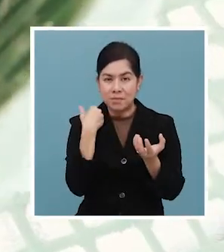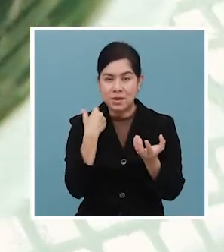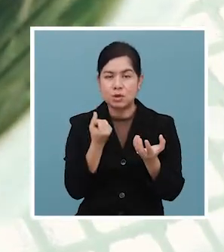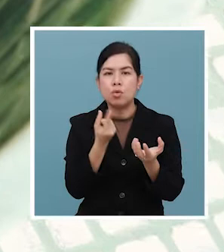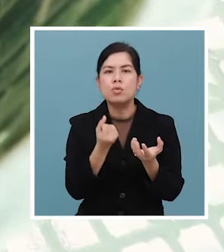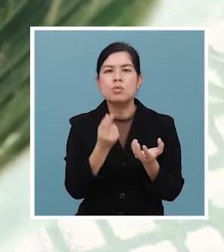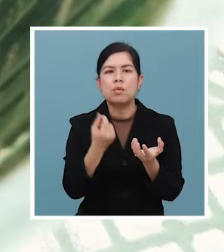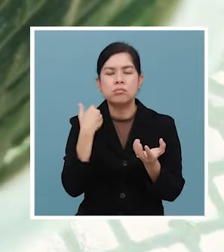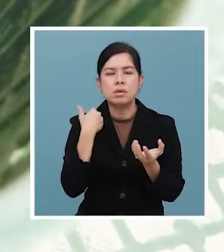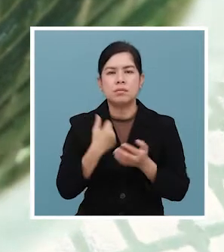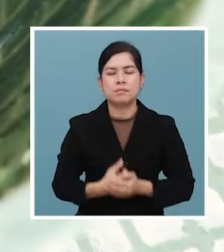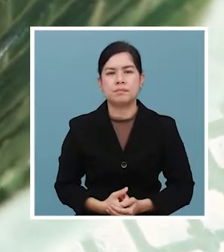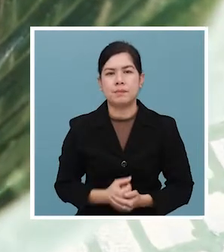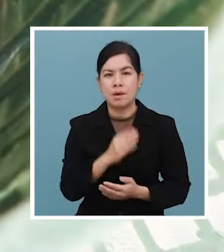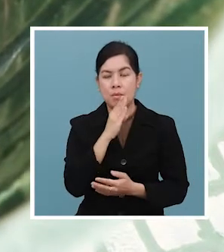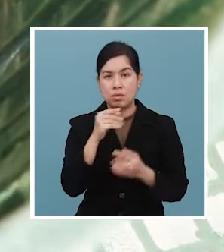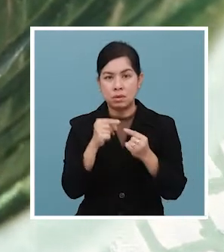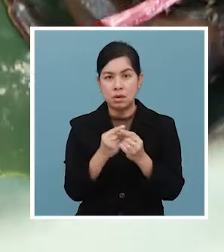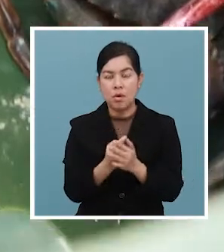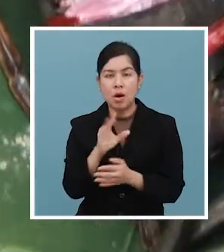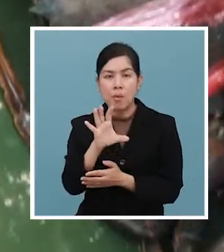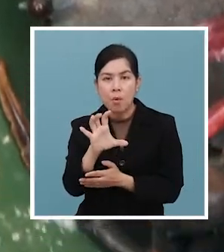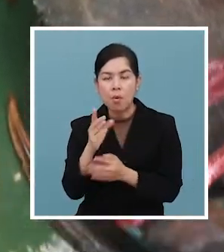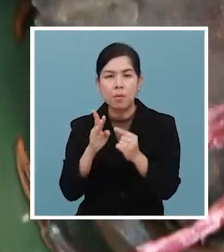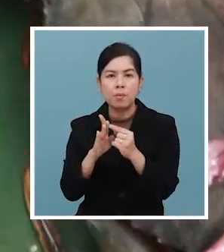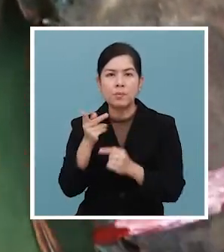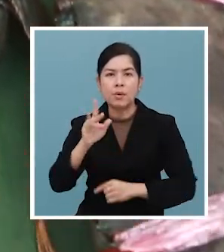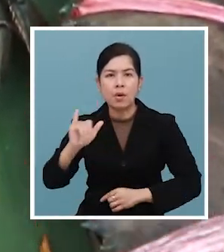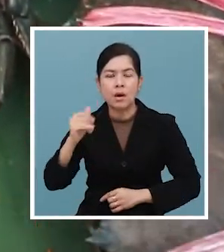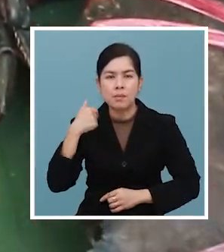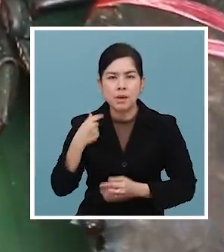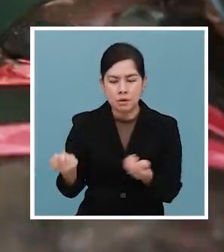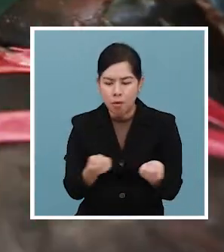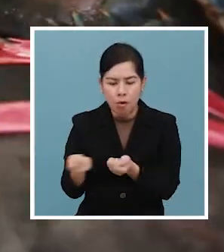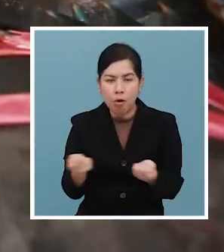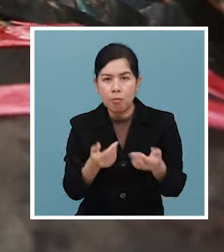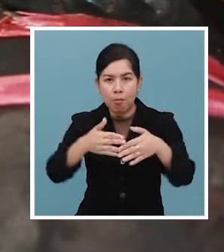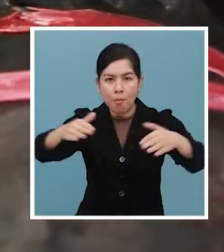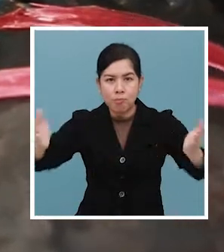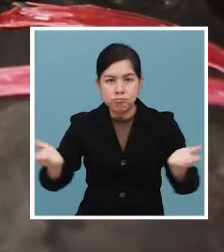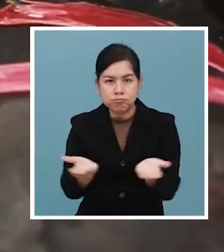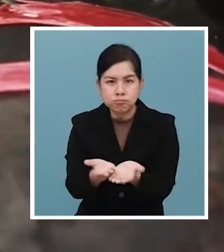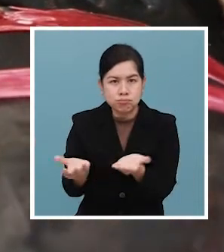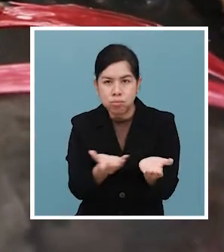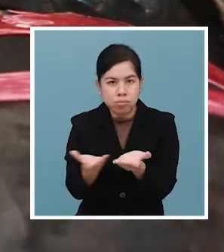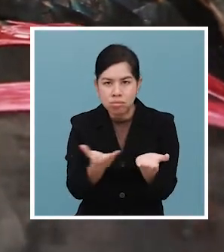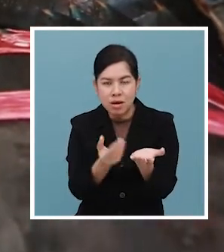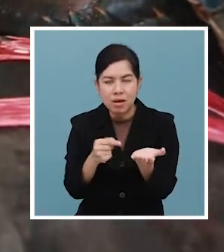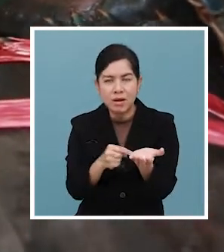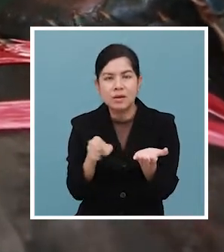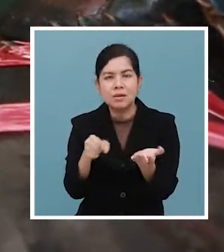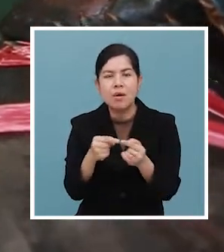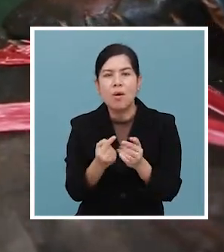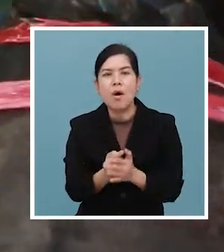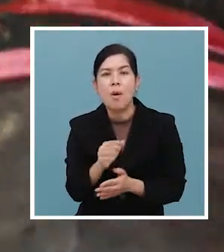ใช้อาหารสดๆจากคนที่เป็นเข้าไปลุงกะปิมาเนี่ยเวลาเขาได้ตัวเคยมาเนี่ยเขาจะล่อนเอาเปล่าออกเก็บใส่เรือขับ